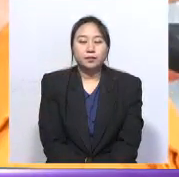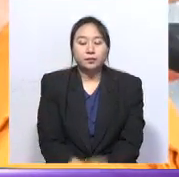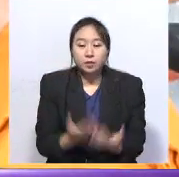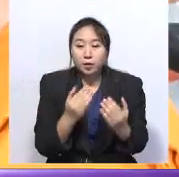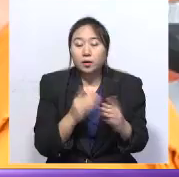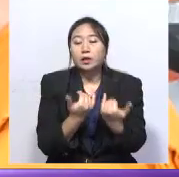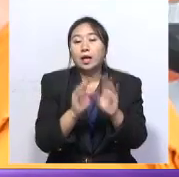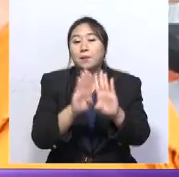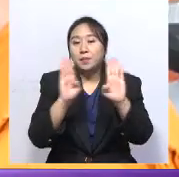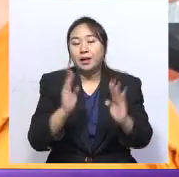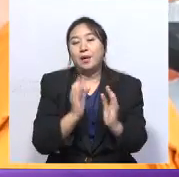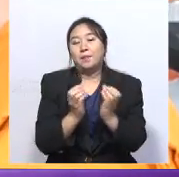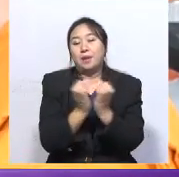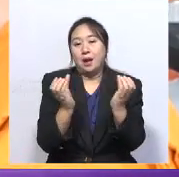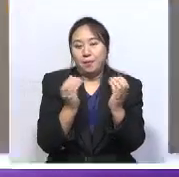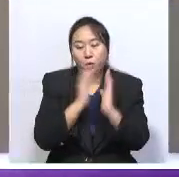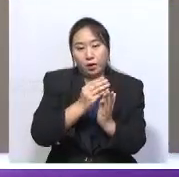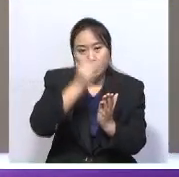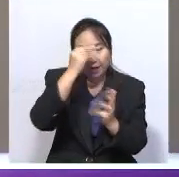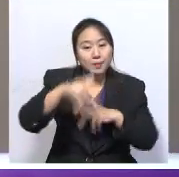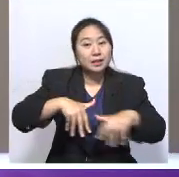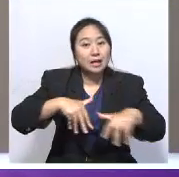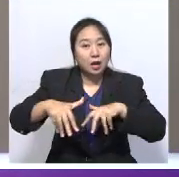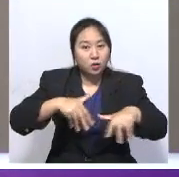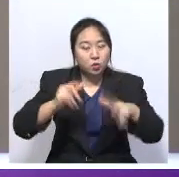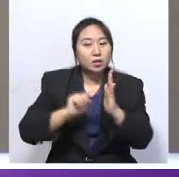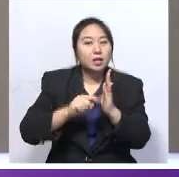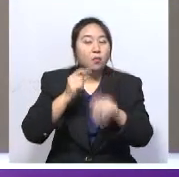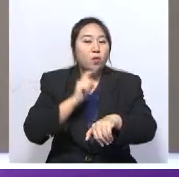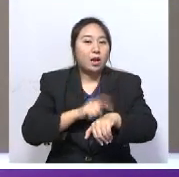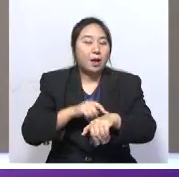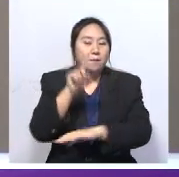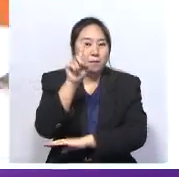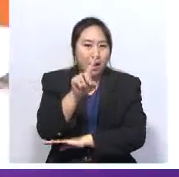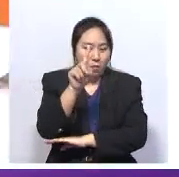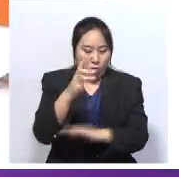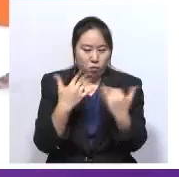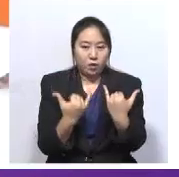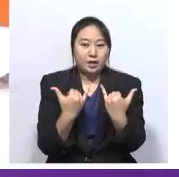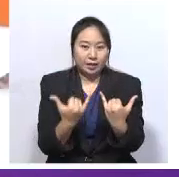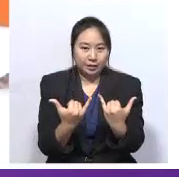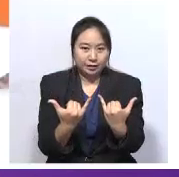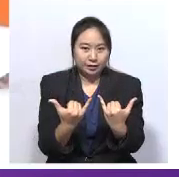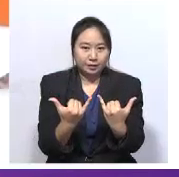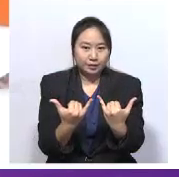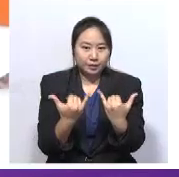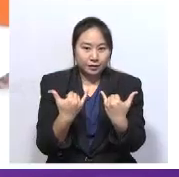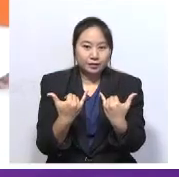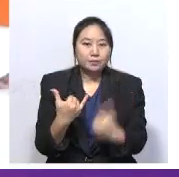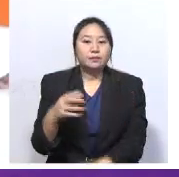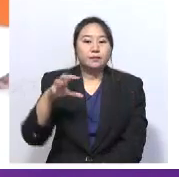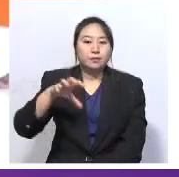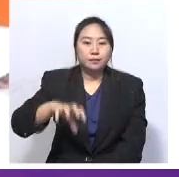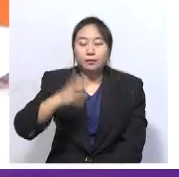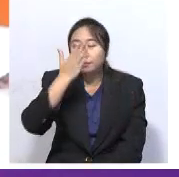พิธีเปิดการปฏิบัติธรรมสำหรับนักเรียนและประชาชนนะครับจะเริ่มต้นเวลาประมาณ 13:00 น.ของวันนี้นอกจากนี้เองครับที่บริเวณล